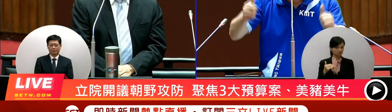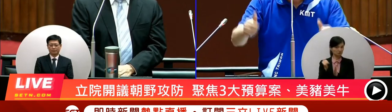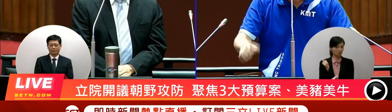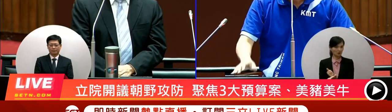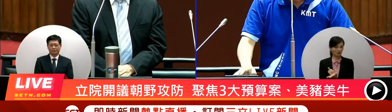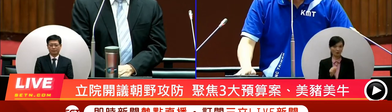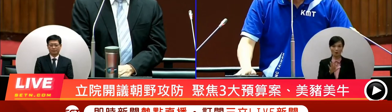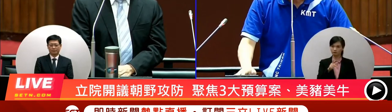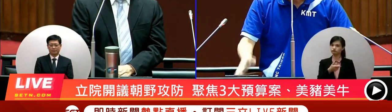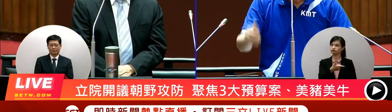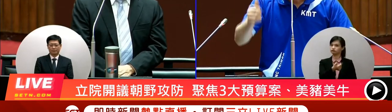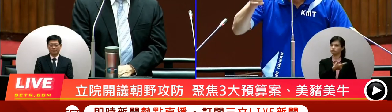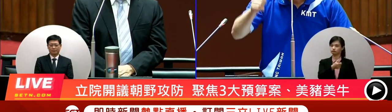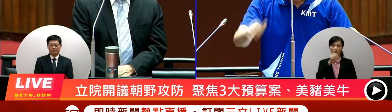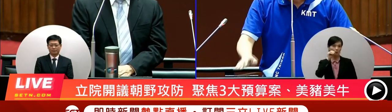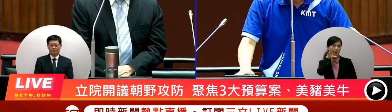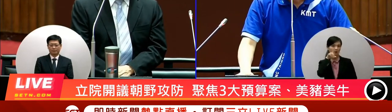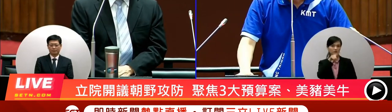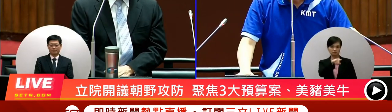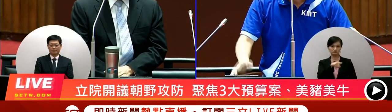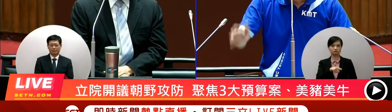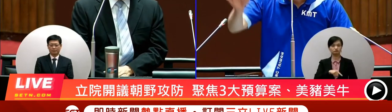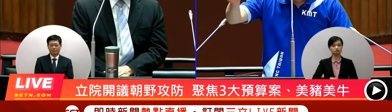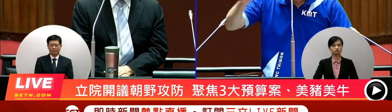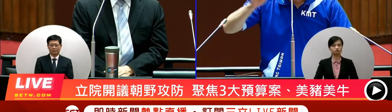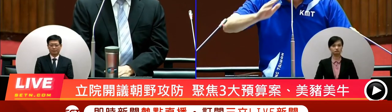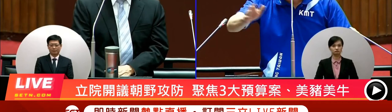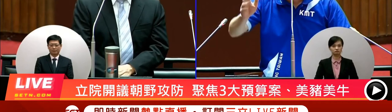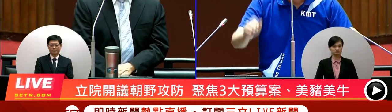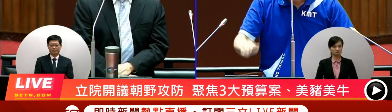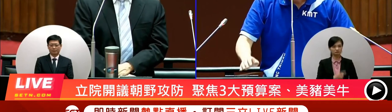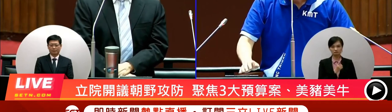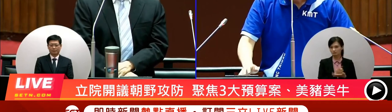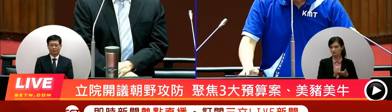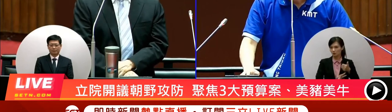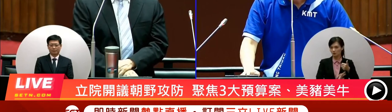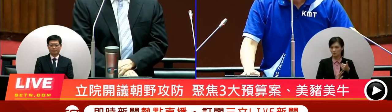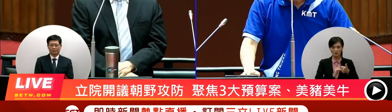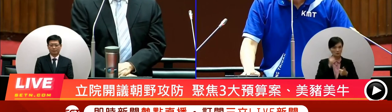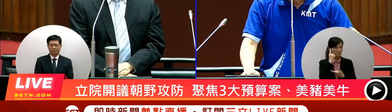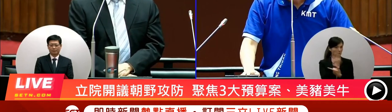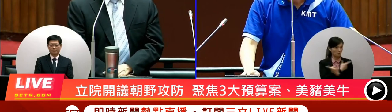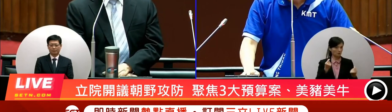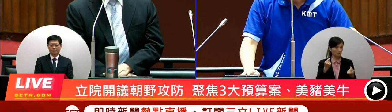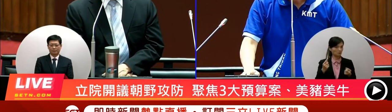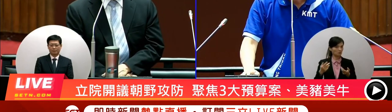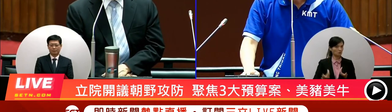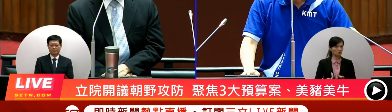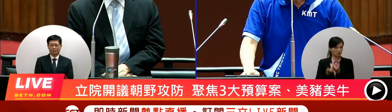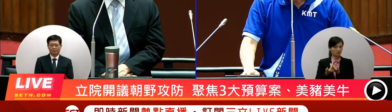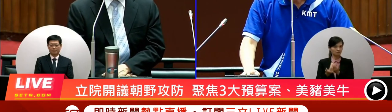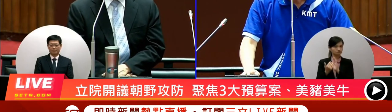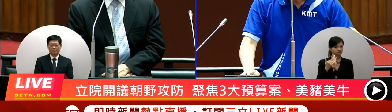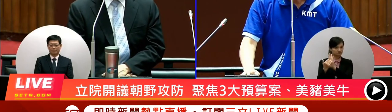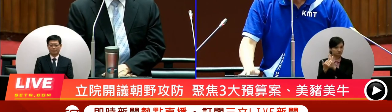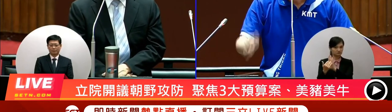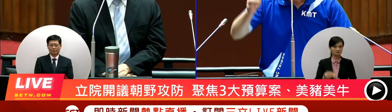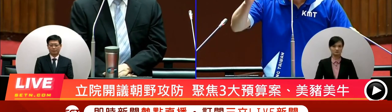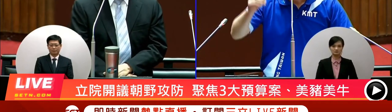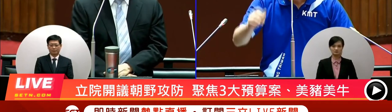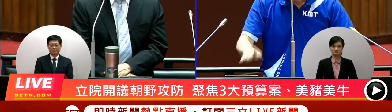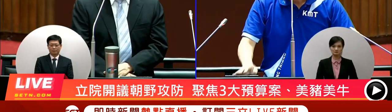功劳啊，你当党主席所有的委员都反对含瘦肉精美猪进口，